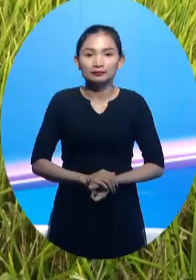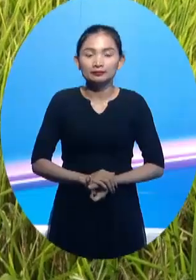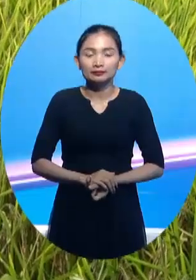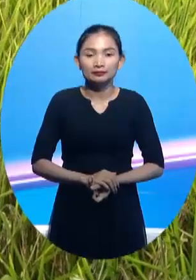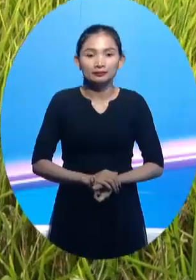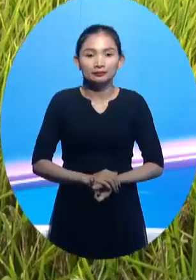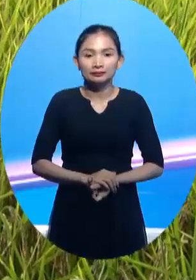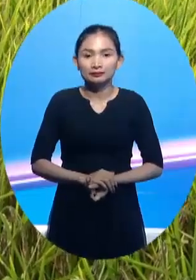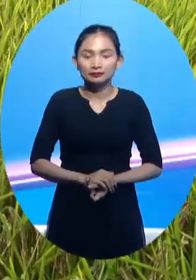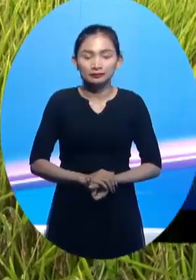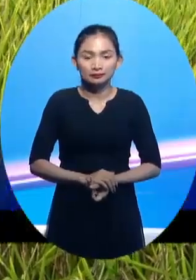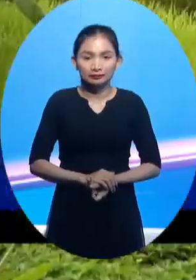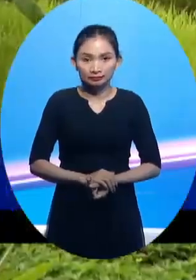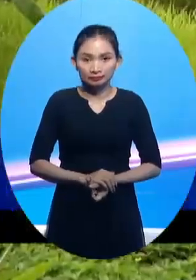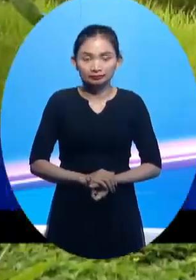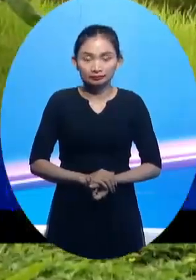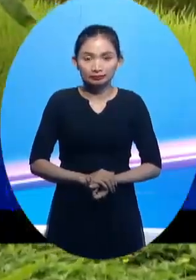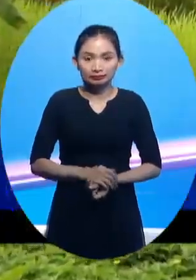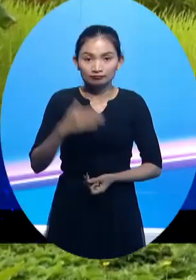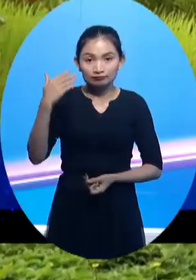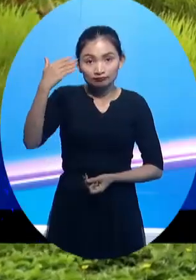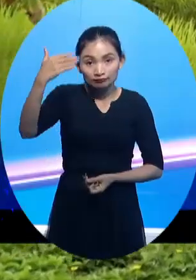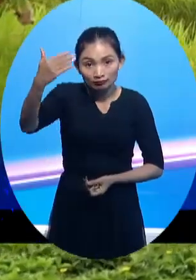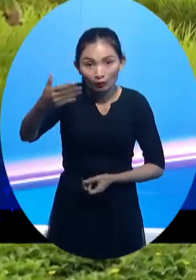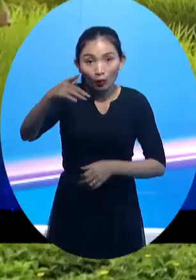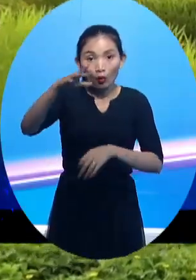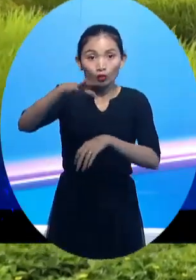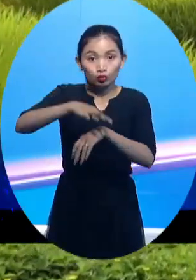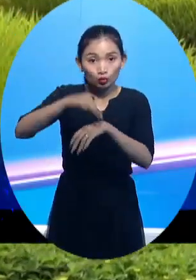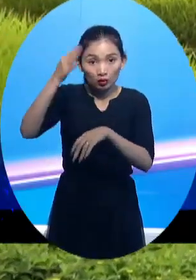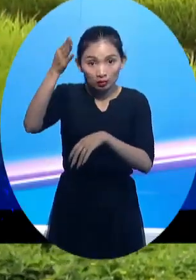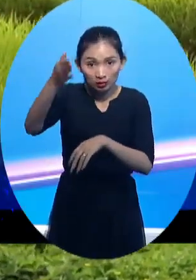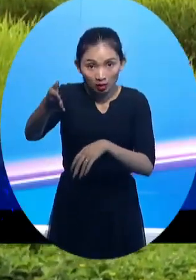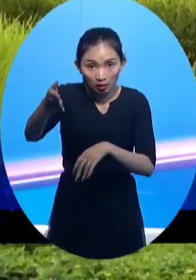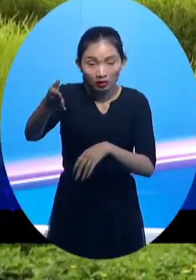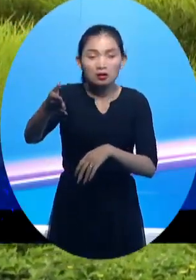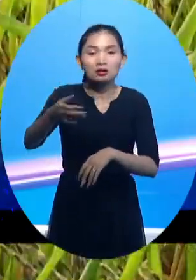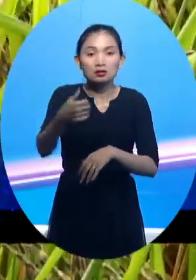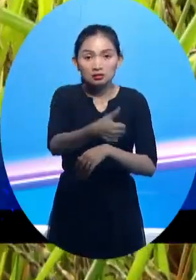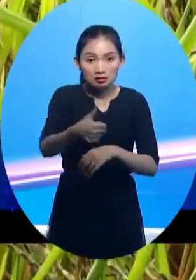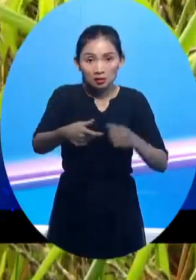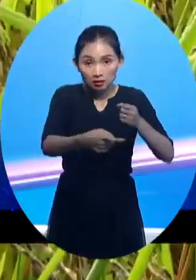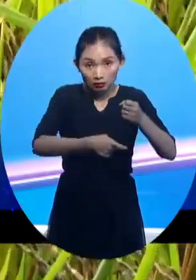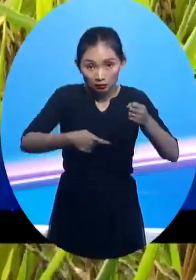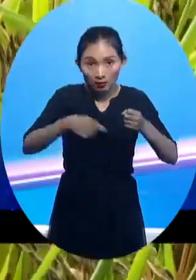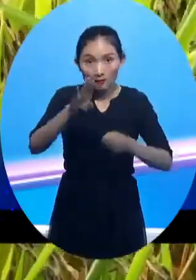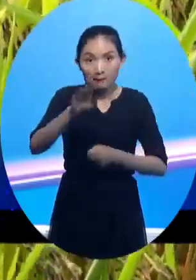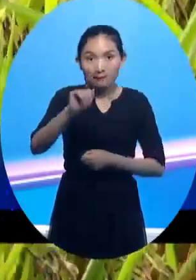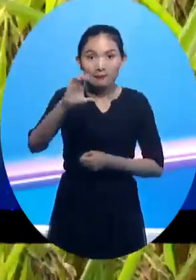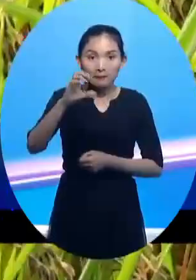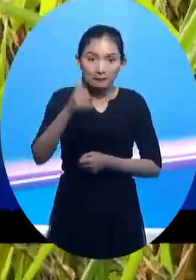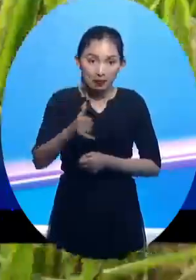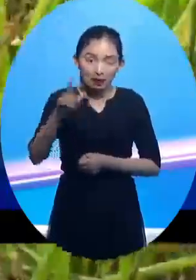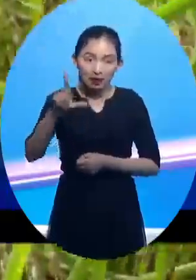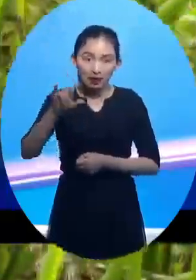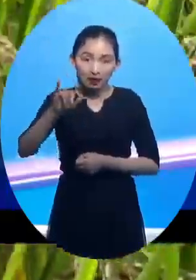cao khoảng hơn một tuần nữa bà con nông dân huyện Phước Long tỉnh Bạc Liêu sẽ thu hoạch lúa tím hiện bà con bắt đầu tháo nước để thu